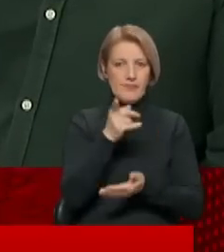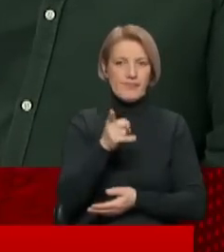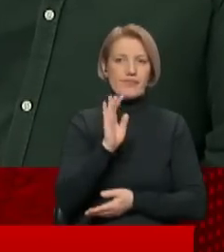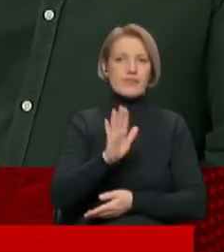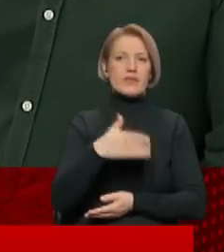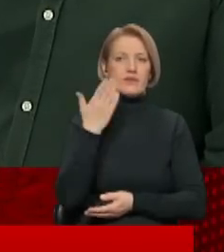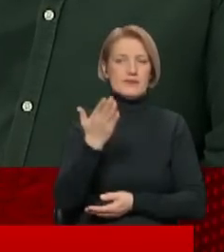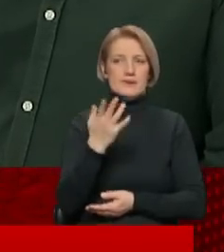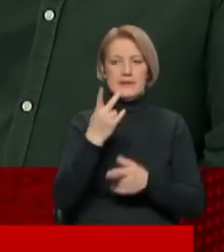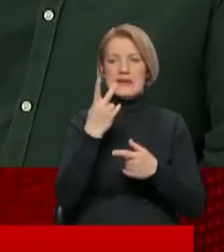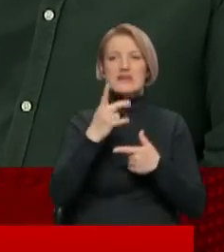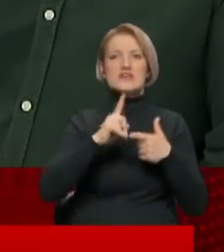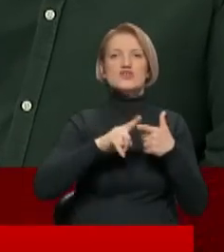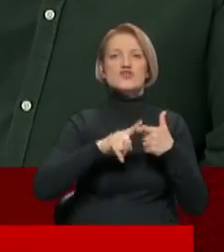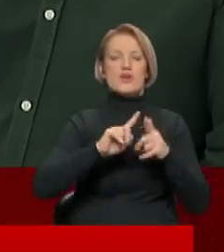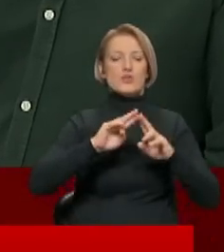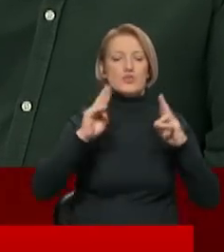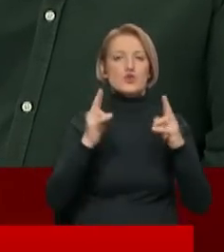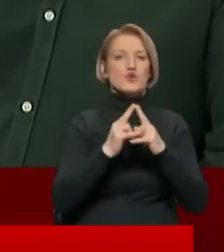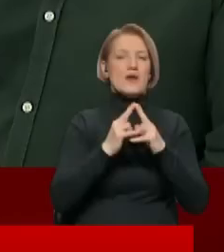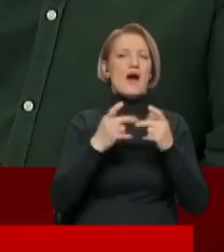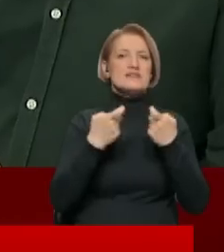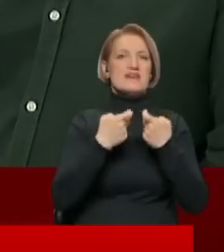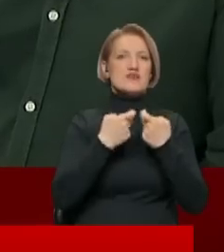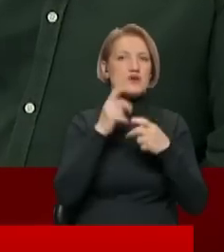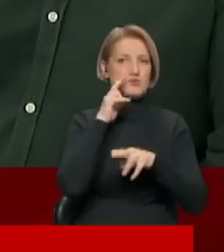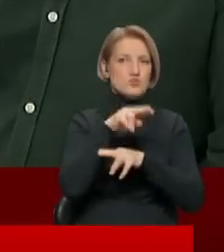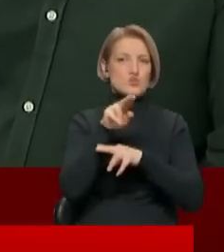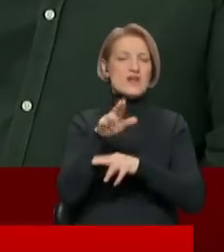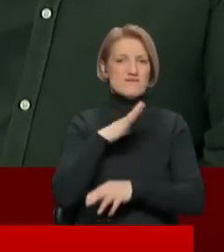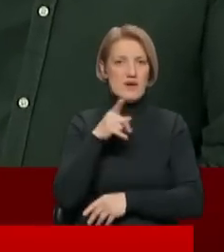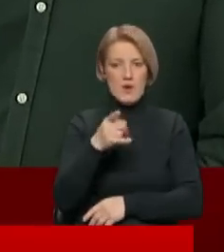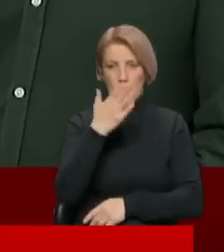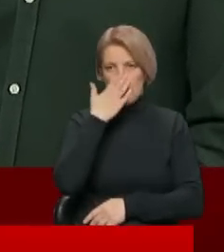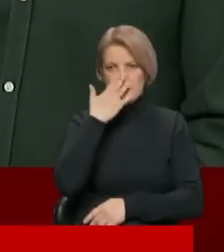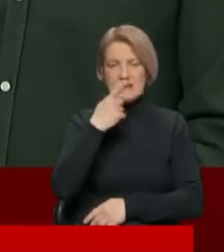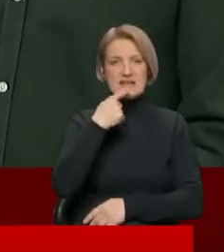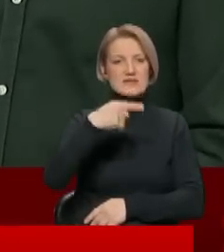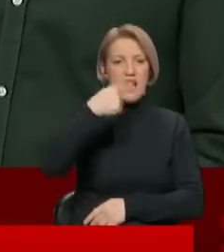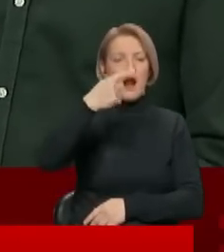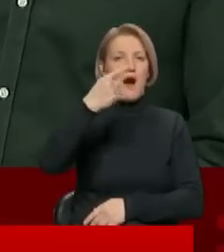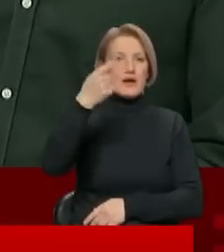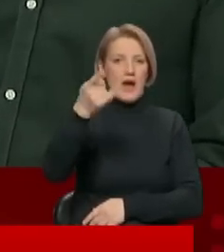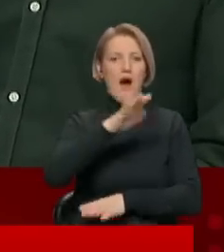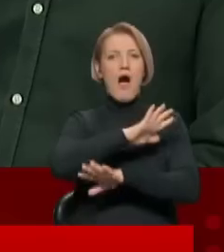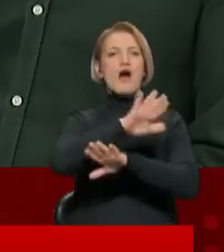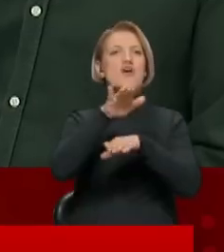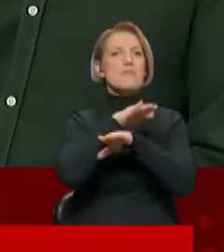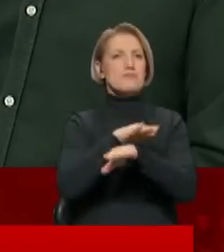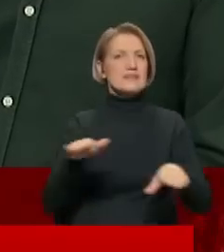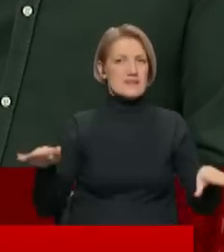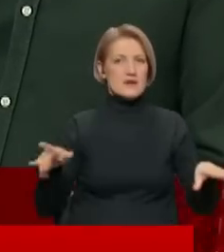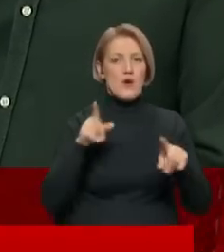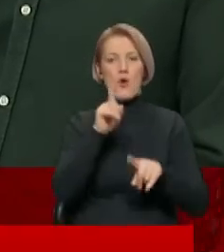sonrasında İkinci Dünya Savaşı müzesi var mesela Ukrayna'da Biz önümüzdeki senelerde her şey bittiğinde